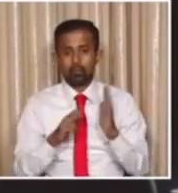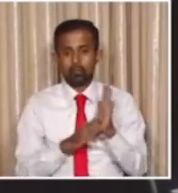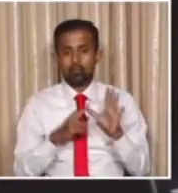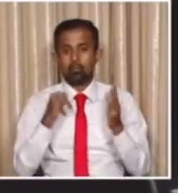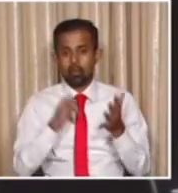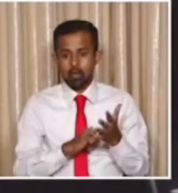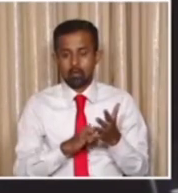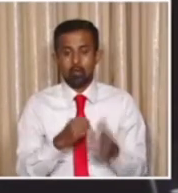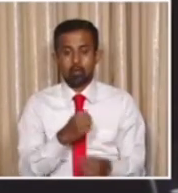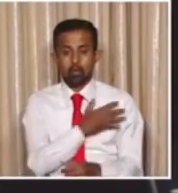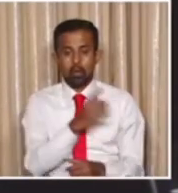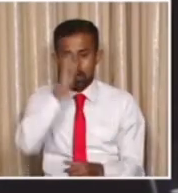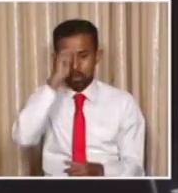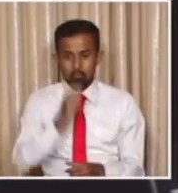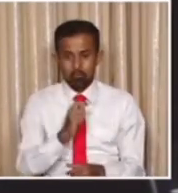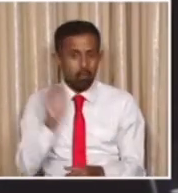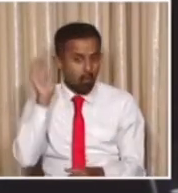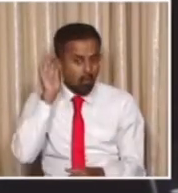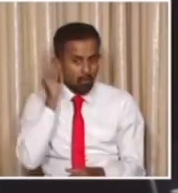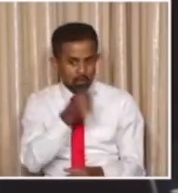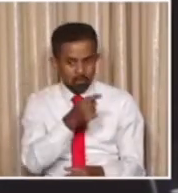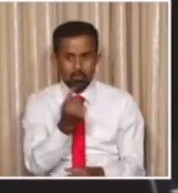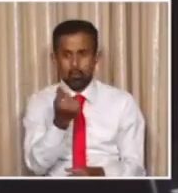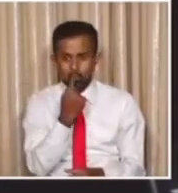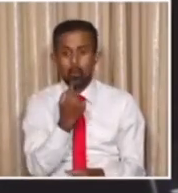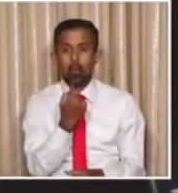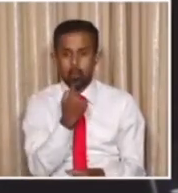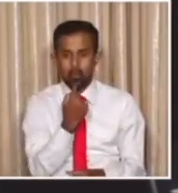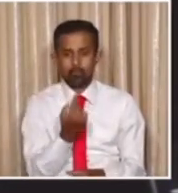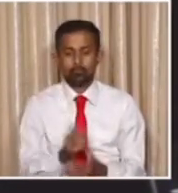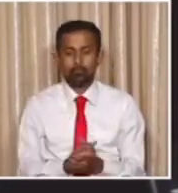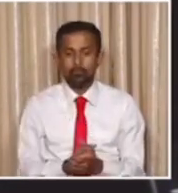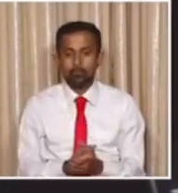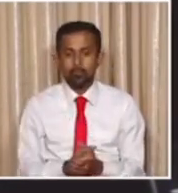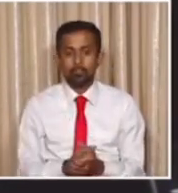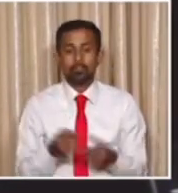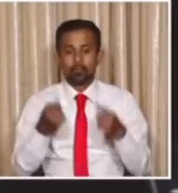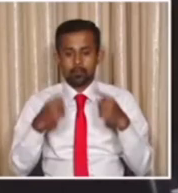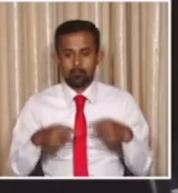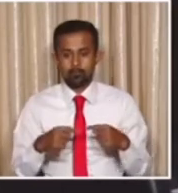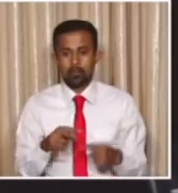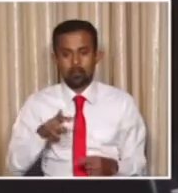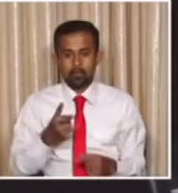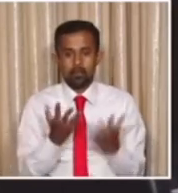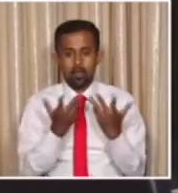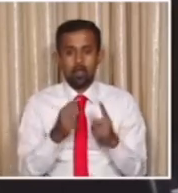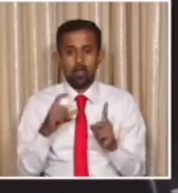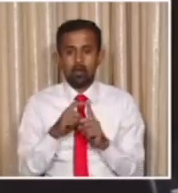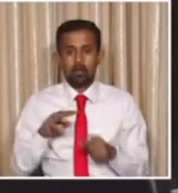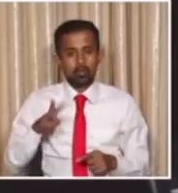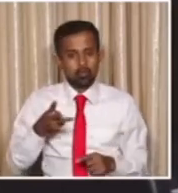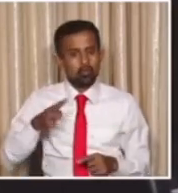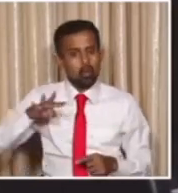අධිපතිතුමාගෙන් ගෝඨාභය ජනාධිපතිතුමා මේ ගැන විමසා බැලුවා එයත් කිව්වා ඒක තමයි දෙන්න තියෙන හොඳම බෙහෙත කියලා ඊට පස්සේ 200 ගානට තිබ්බ ඩොලරය